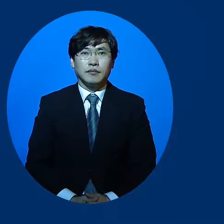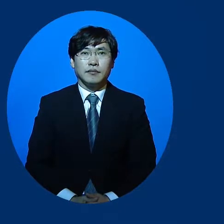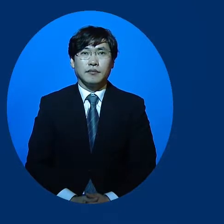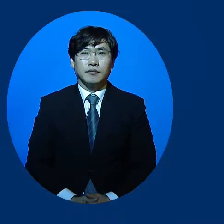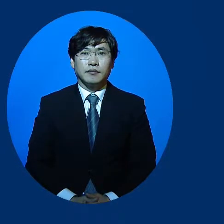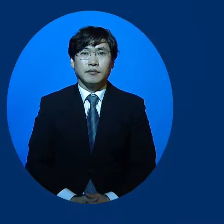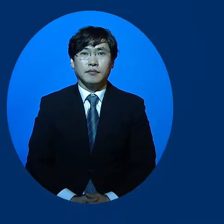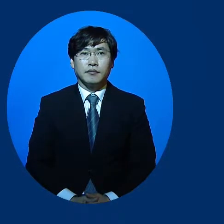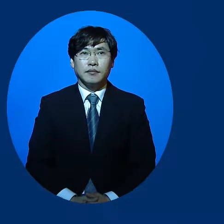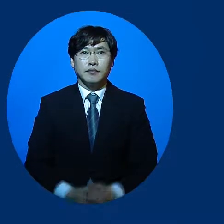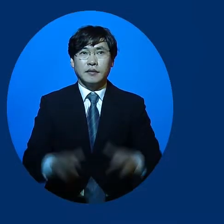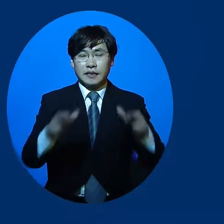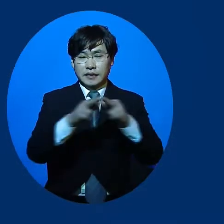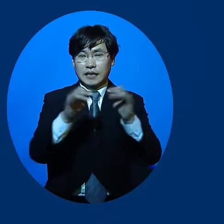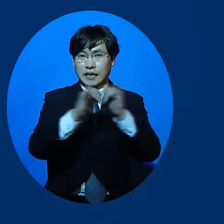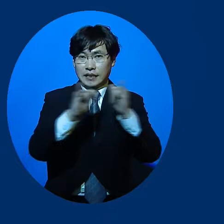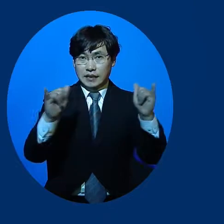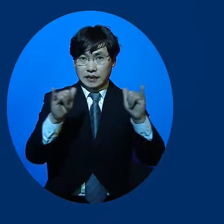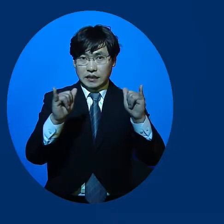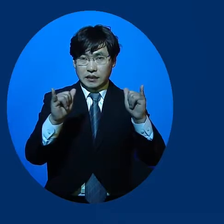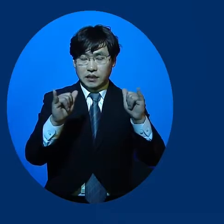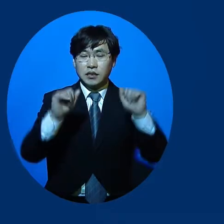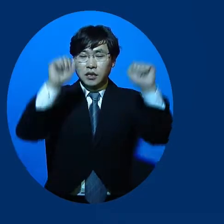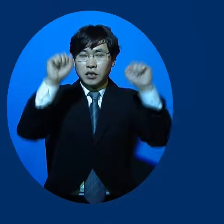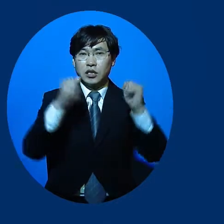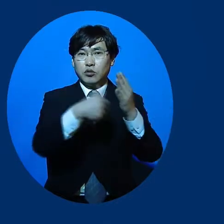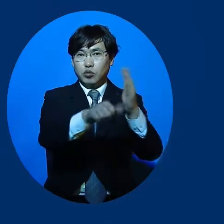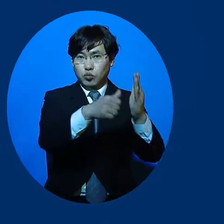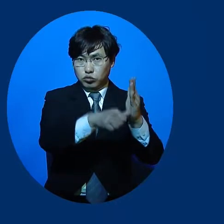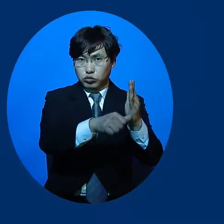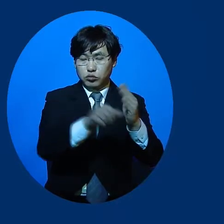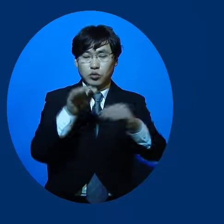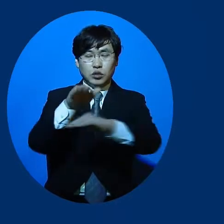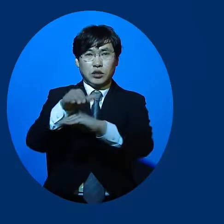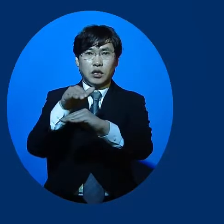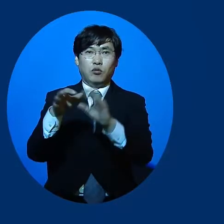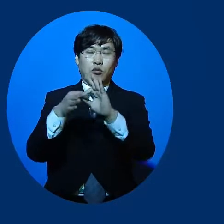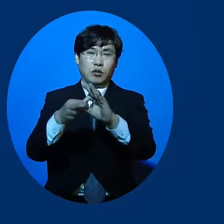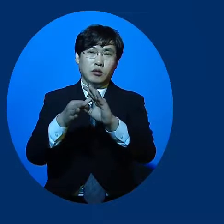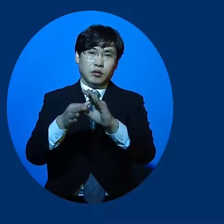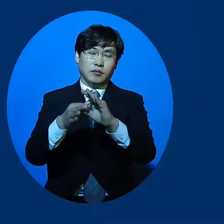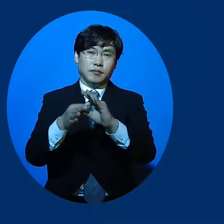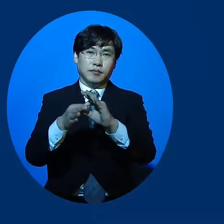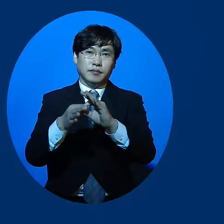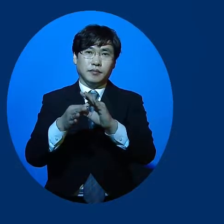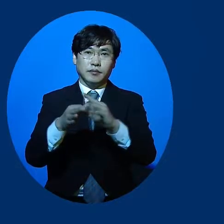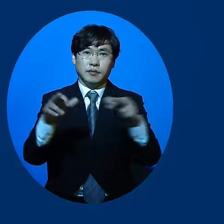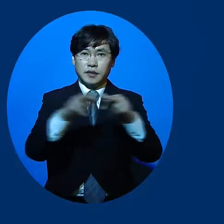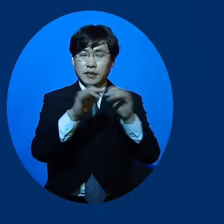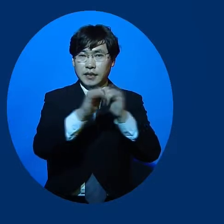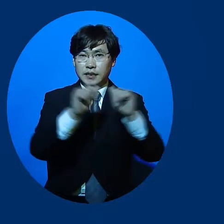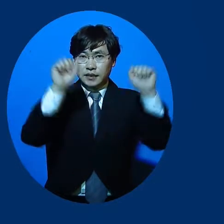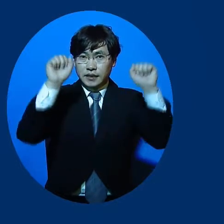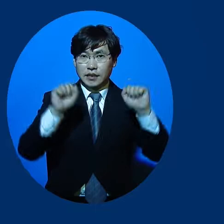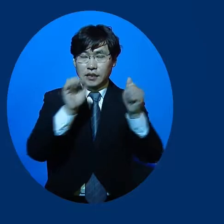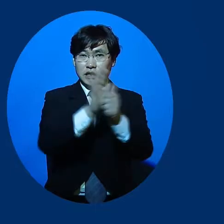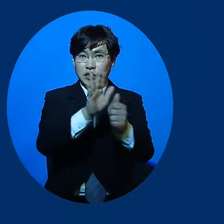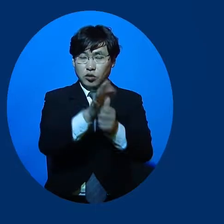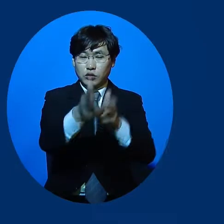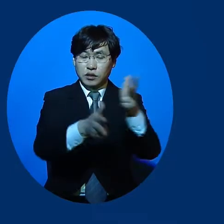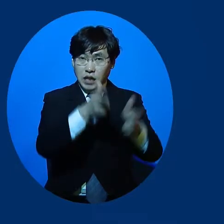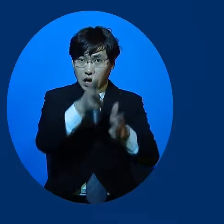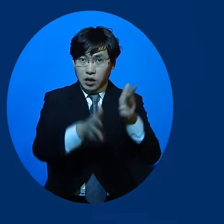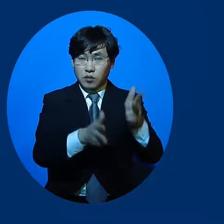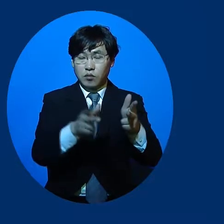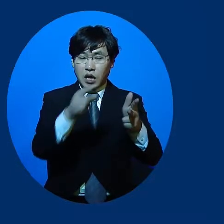다음은 장애인 생활체육 용품 및 차량 관련입니다. 장애인 생활체육 지원 사업의